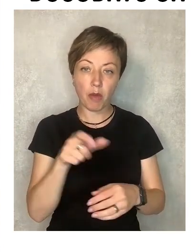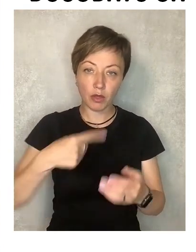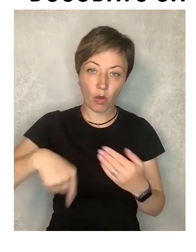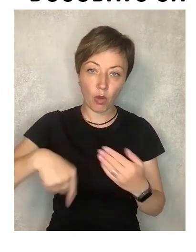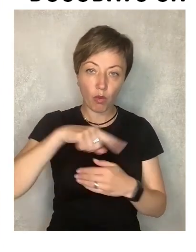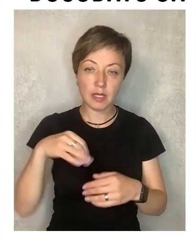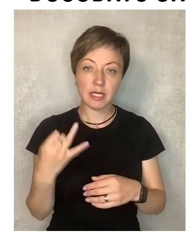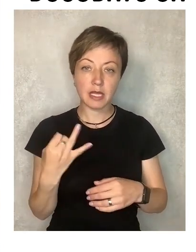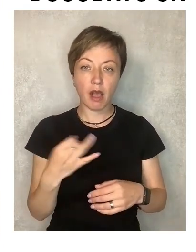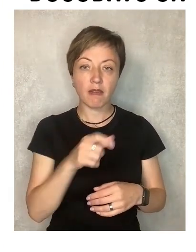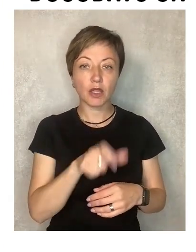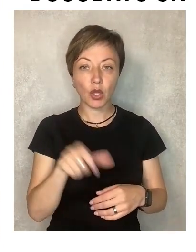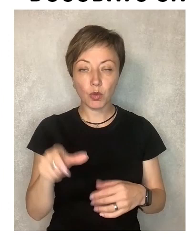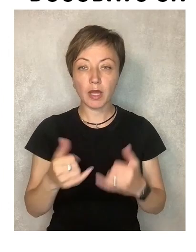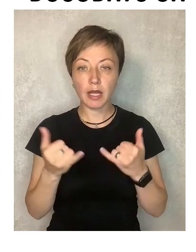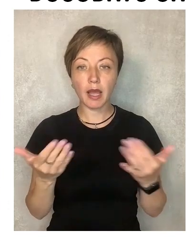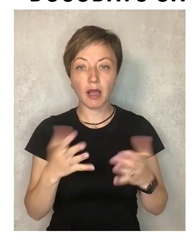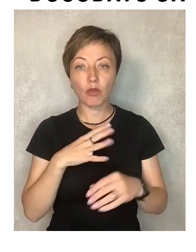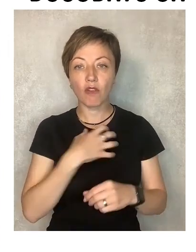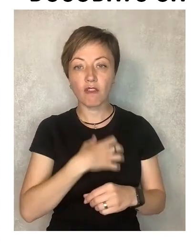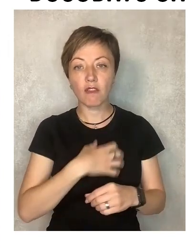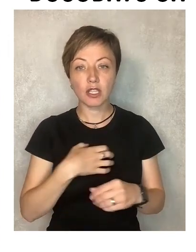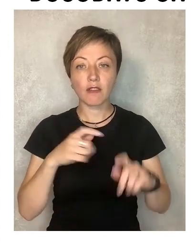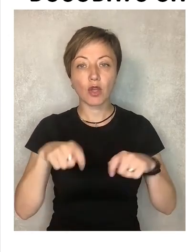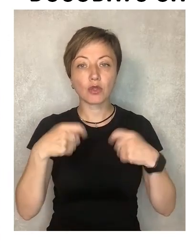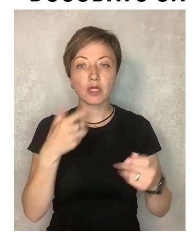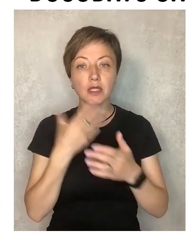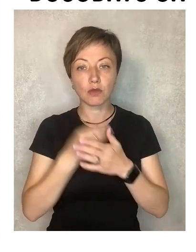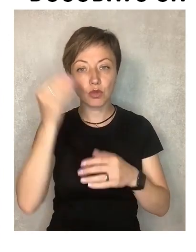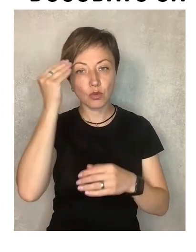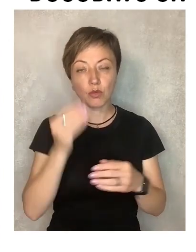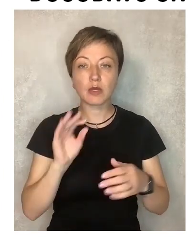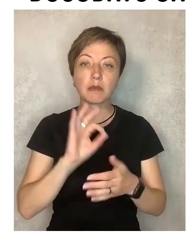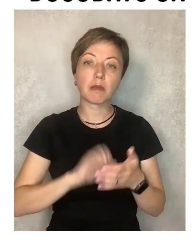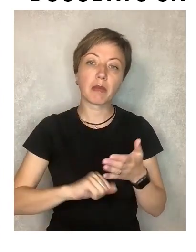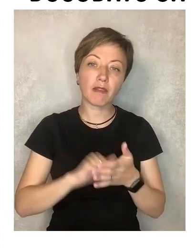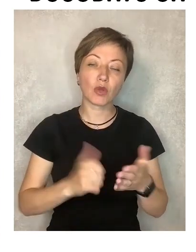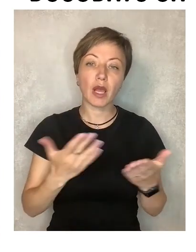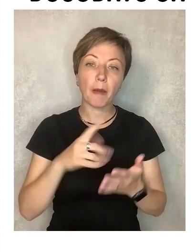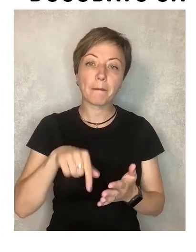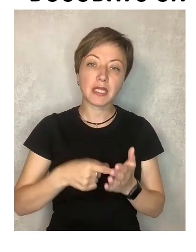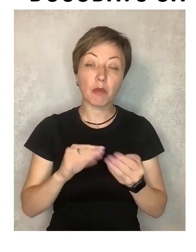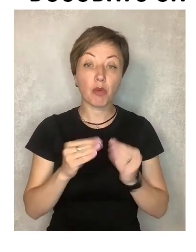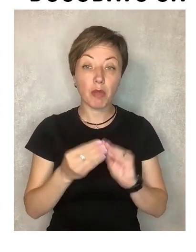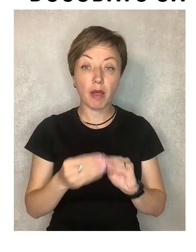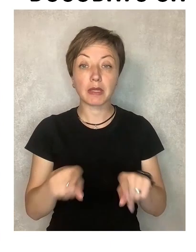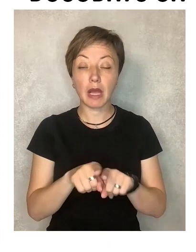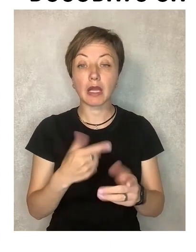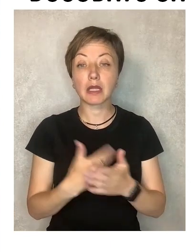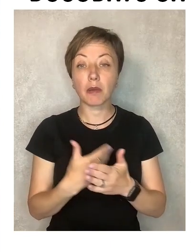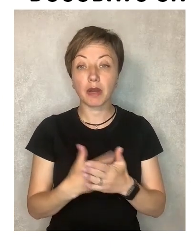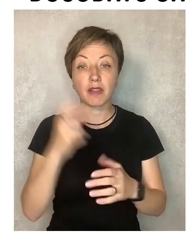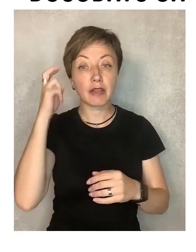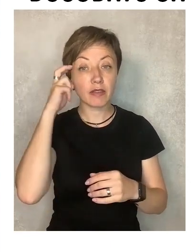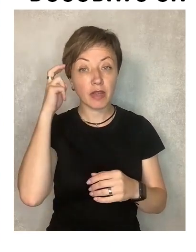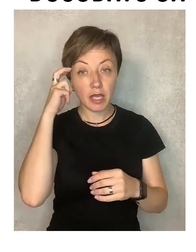людей, для яких було важливо донести свою думку з приводу якихось міських проблем. Так, наприклад, у Києві